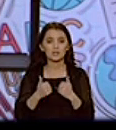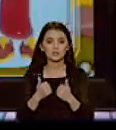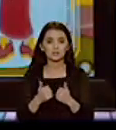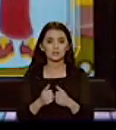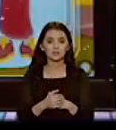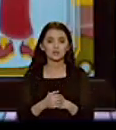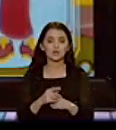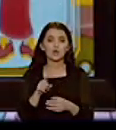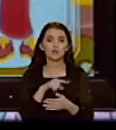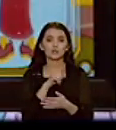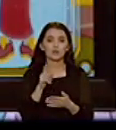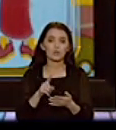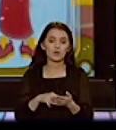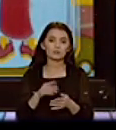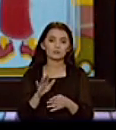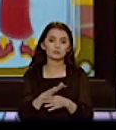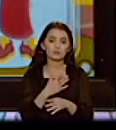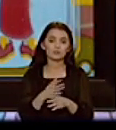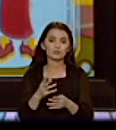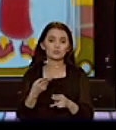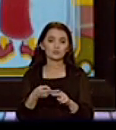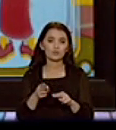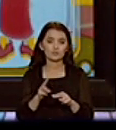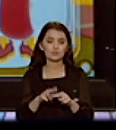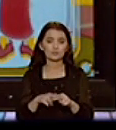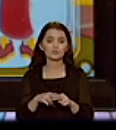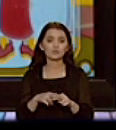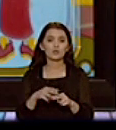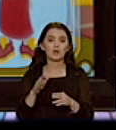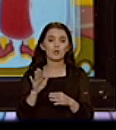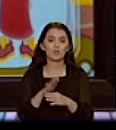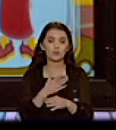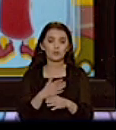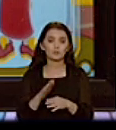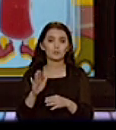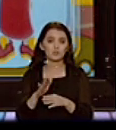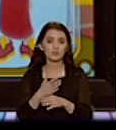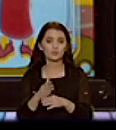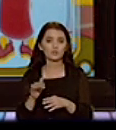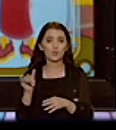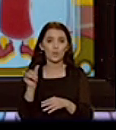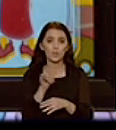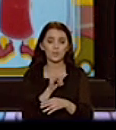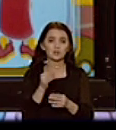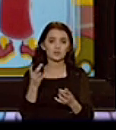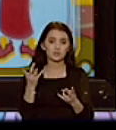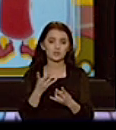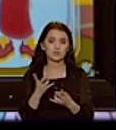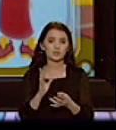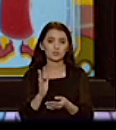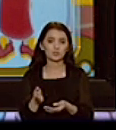qiling. Noma'lum bo'linuvchini topish uchun bo'linma bo'luvchiga ko'paytiriladi.